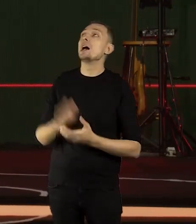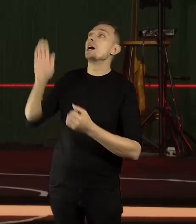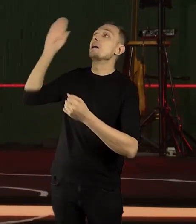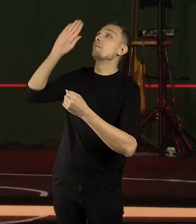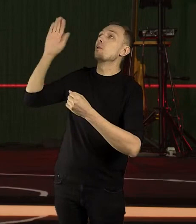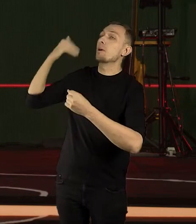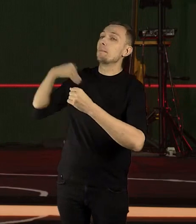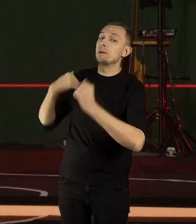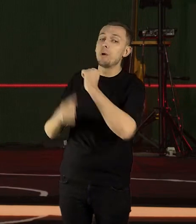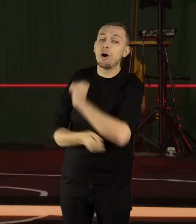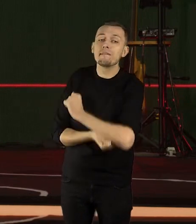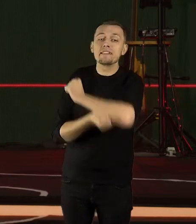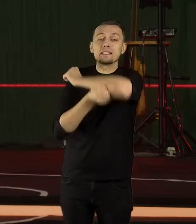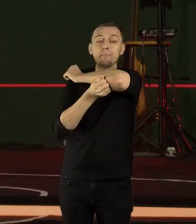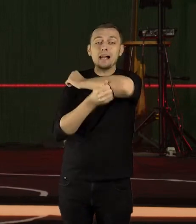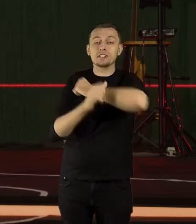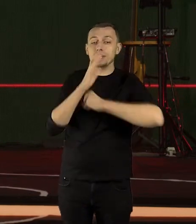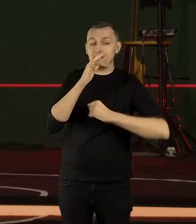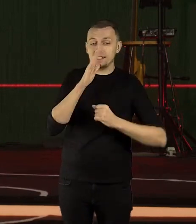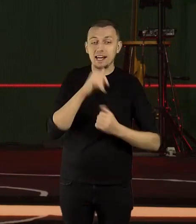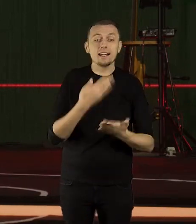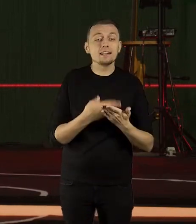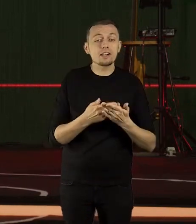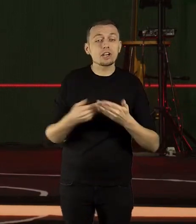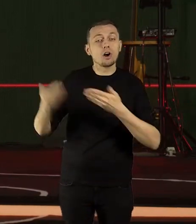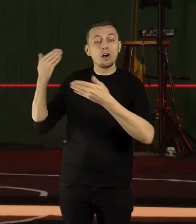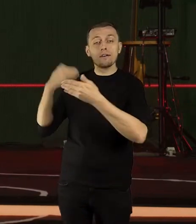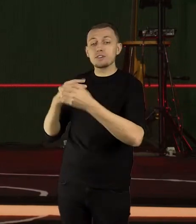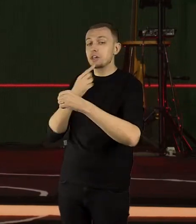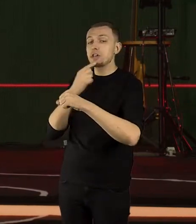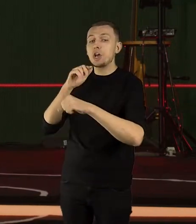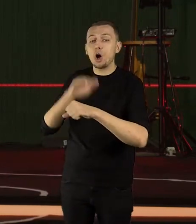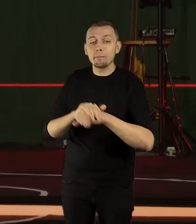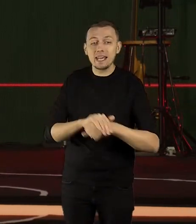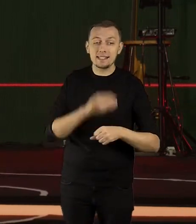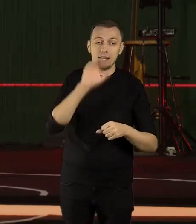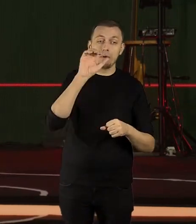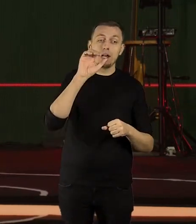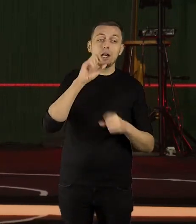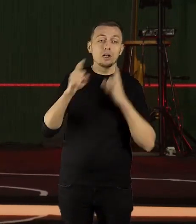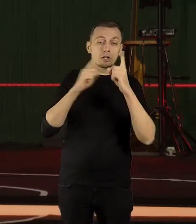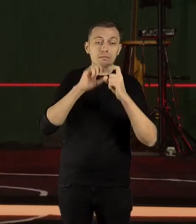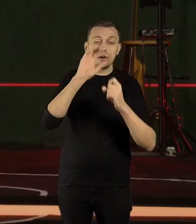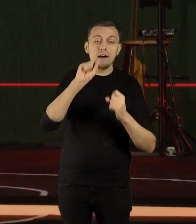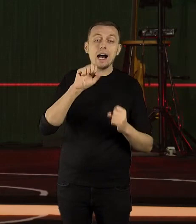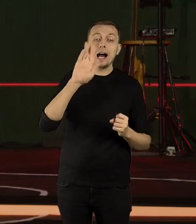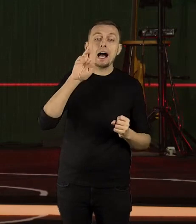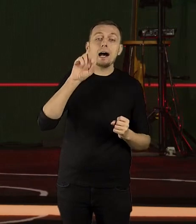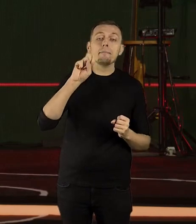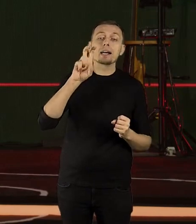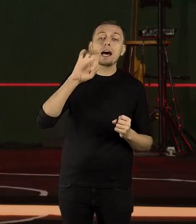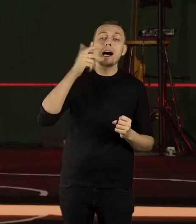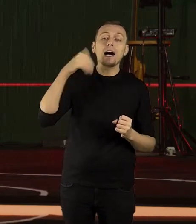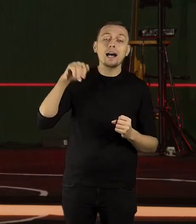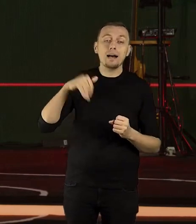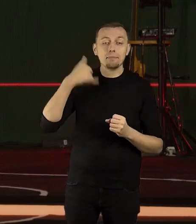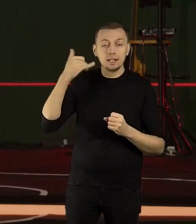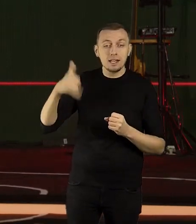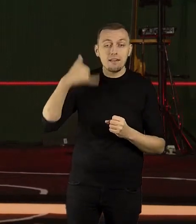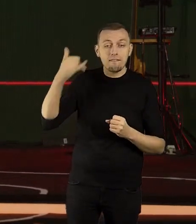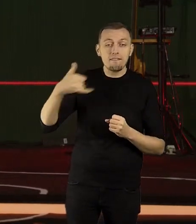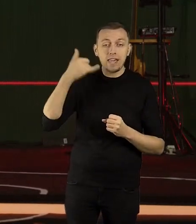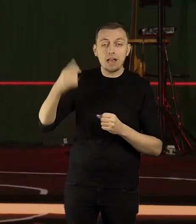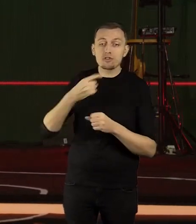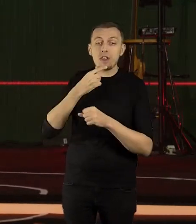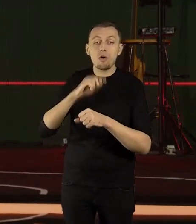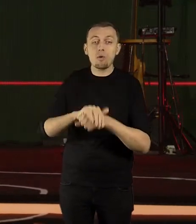ojcom, Abrahamowi i potomkom jego na wieki. Ta pieśń Marni, podobnie jak pieśń Zachariasza, przesiąknięta